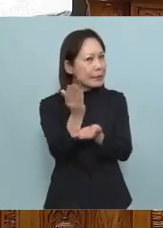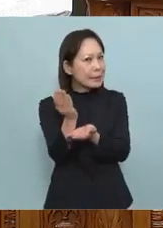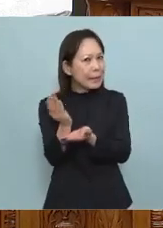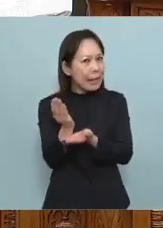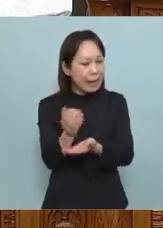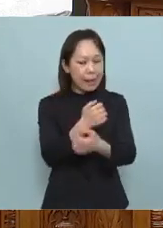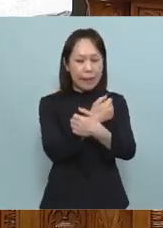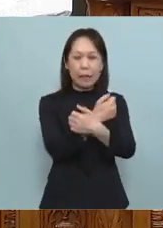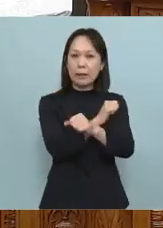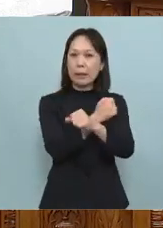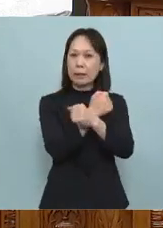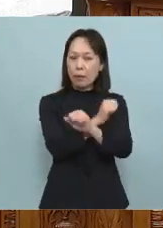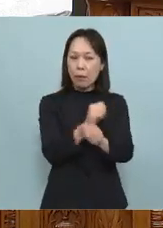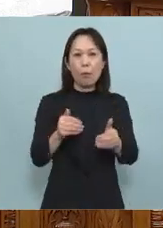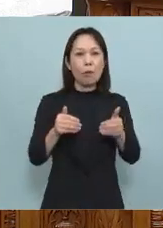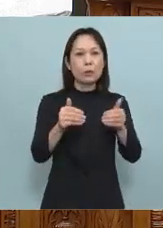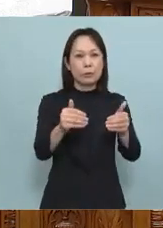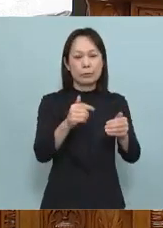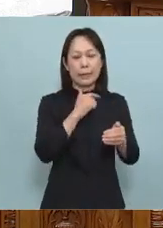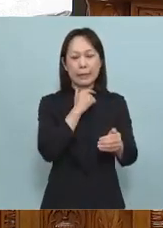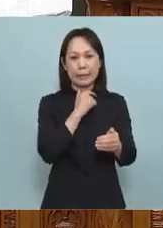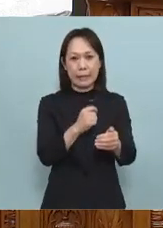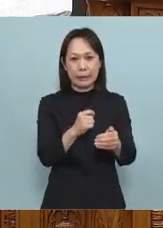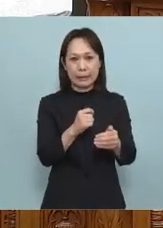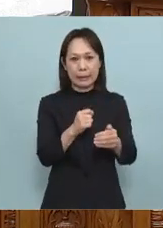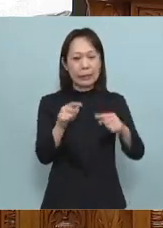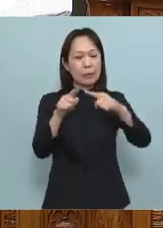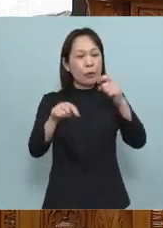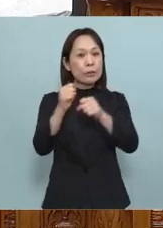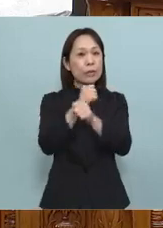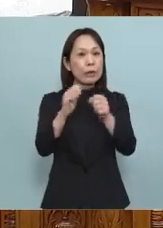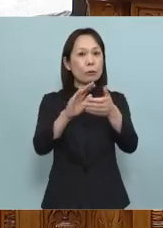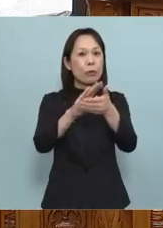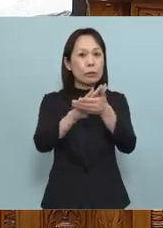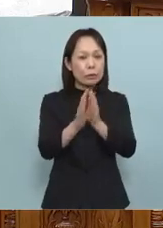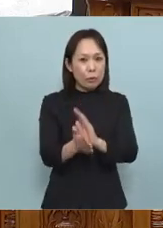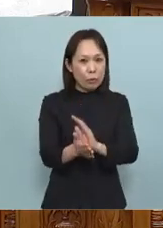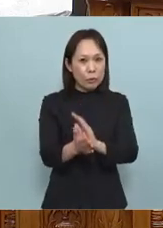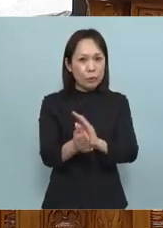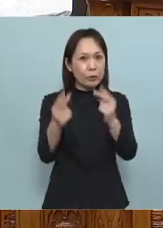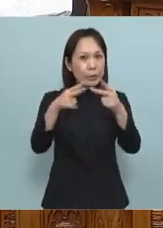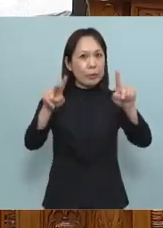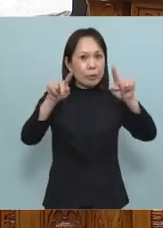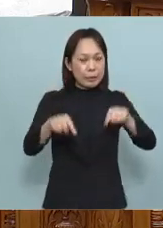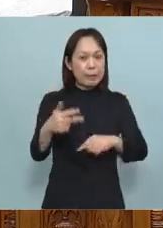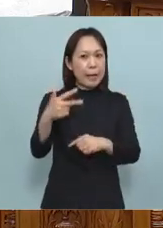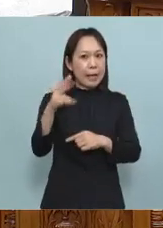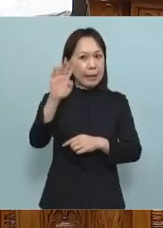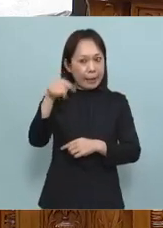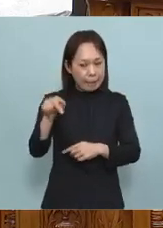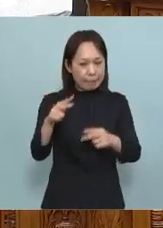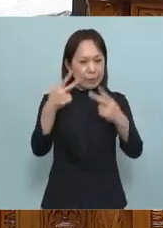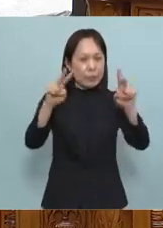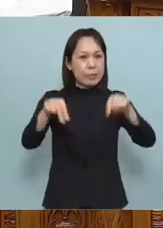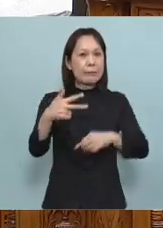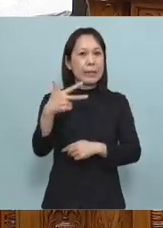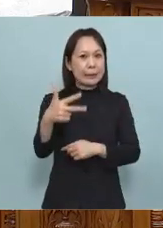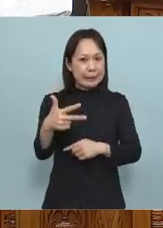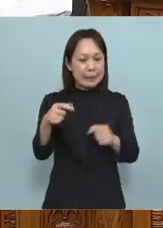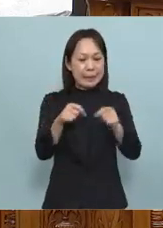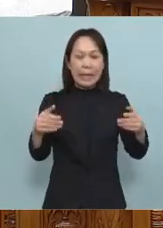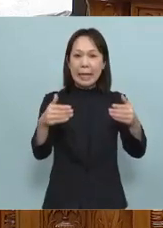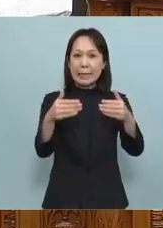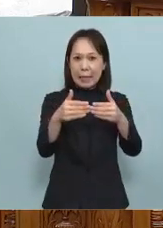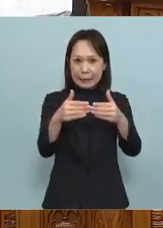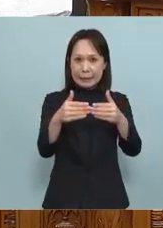を進めたいと考えており、厚生労働省において広島県や広島市、長崎県や長崎市